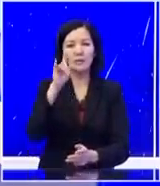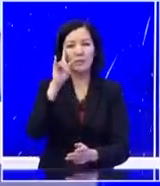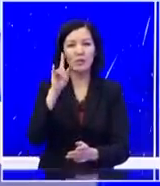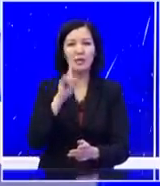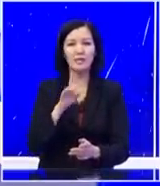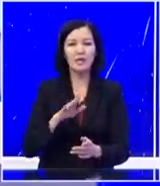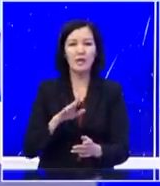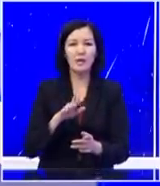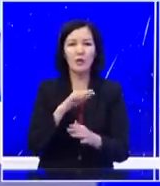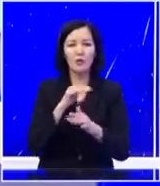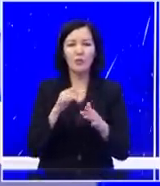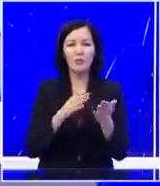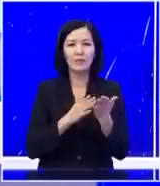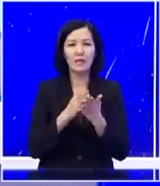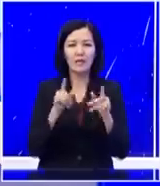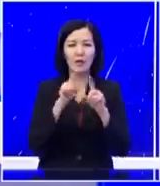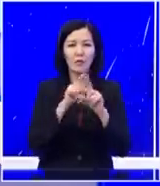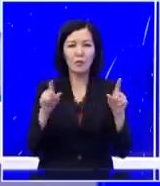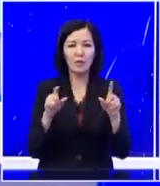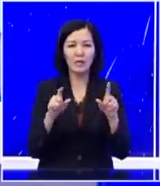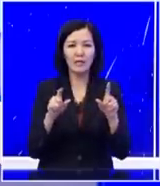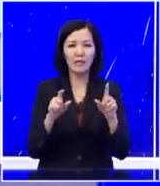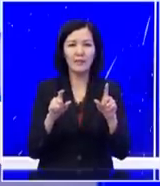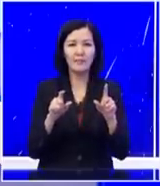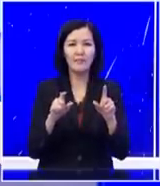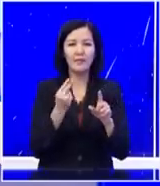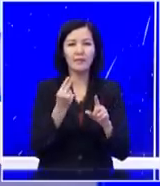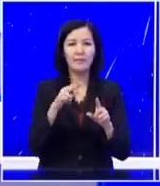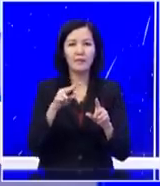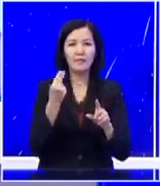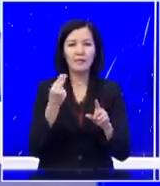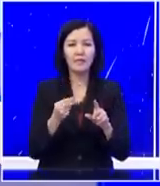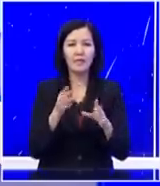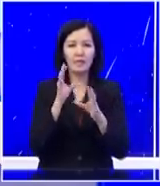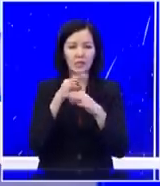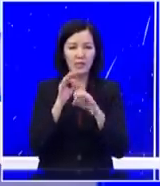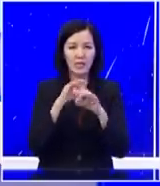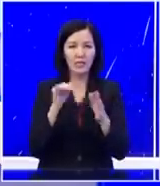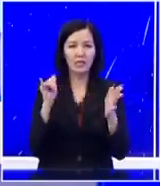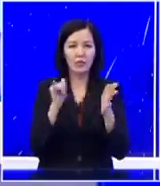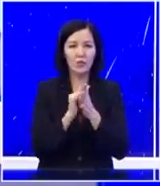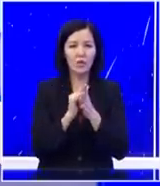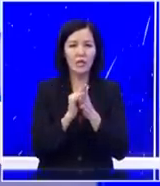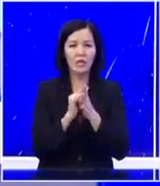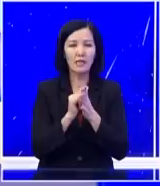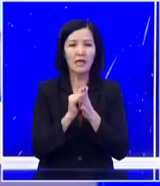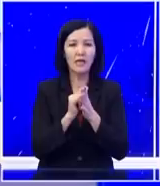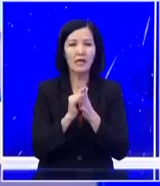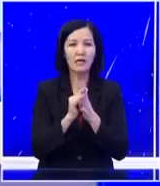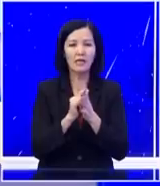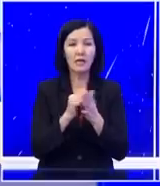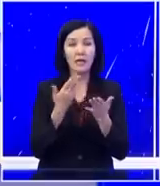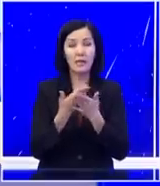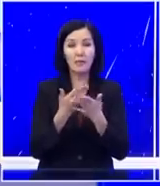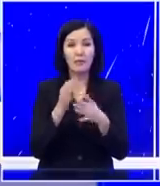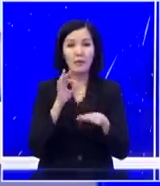Еңбекші Қазақ көпсалалы аудандық ауруханасында базасында ПЦР зертханасы қойылды. Яғни аталмыш құрылғы күдікті